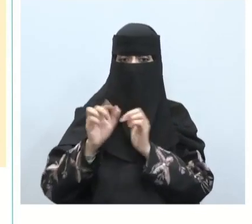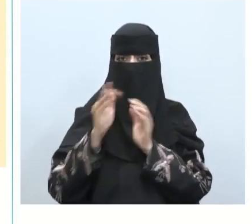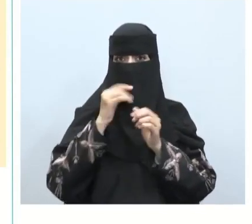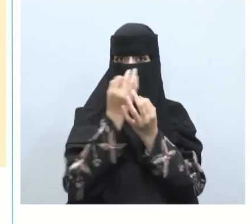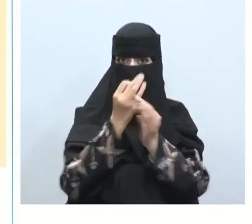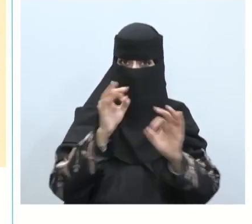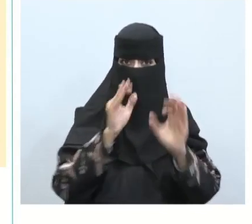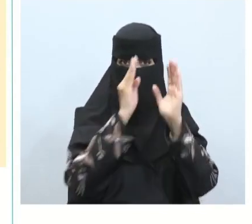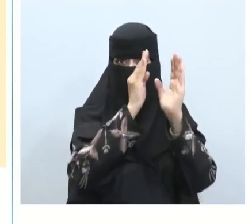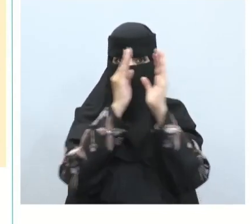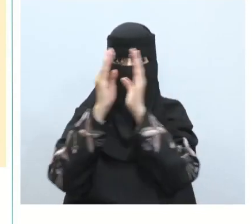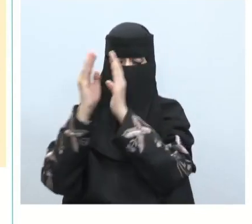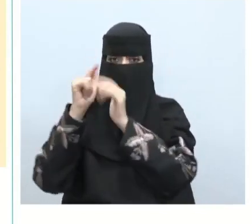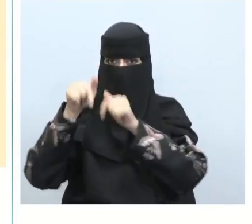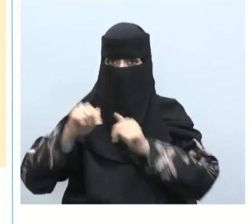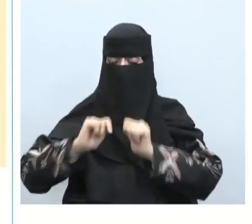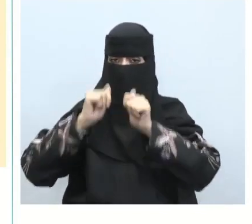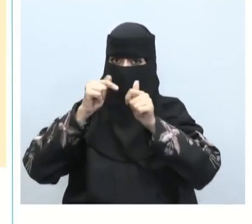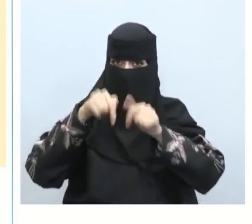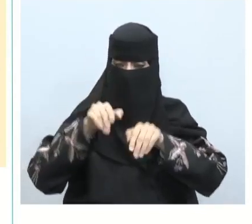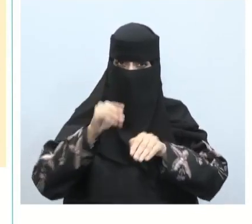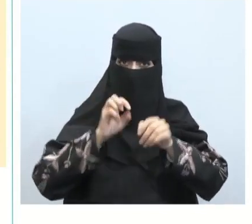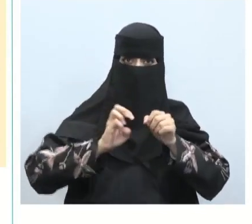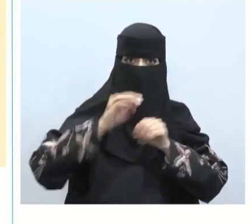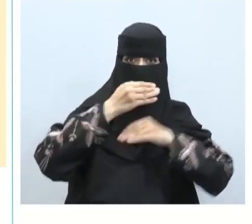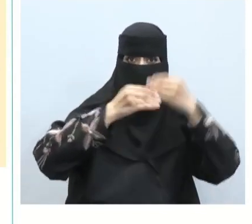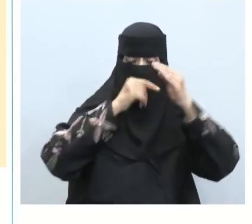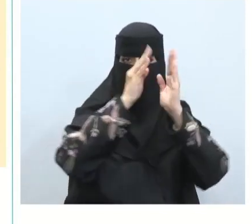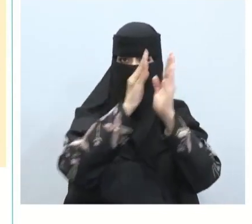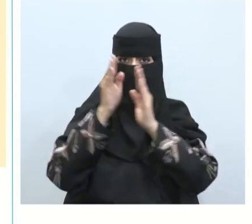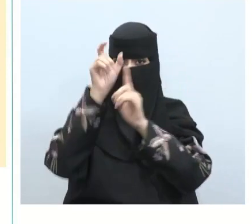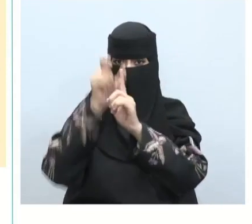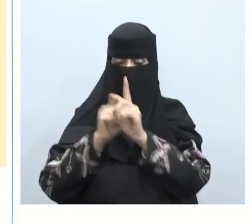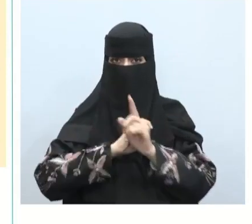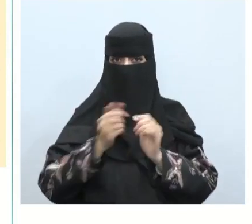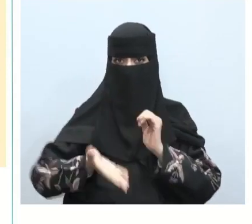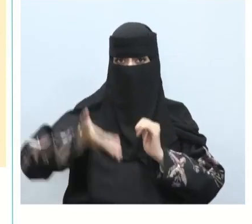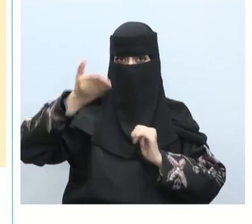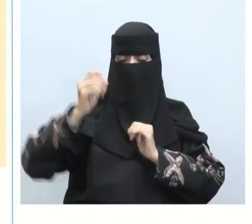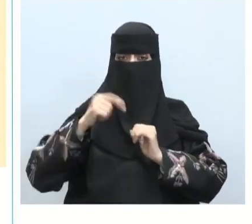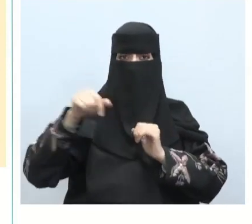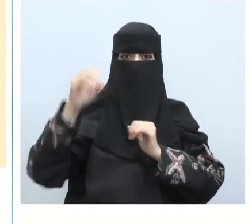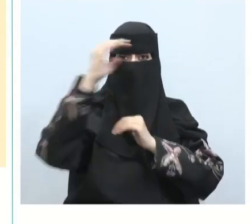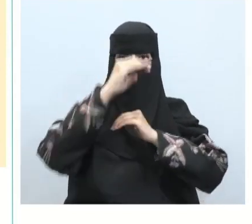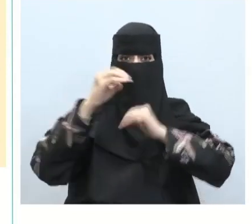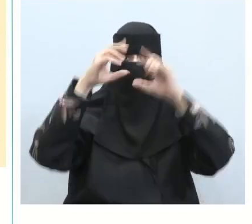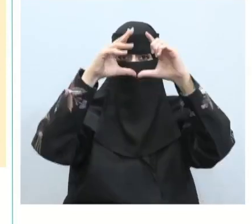جميع هذه المستندات التي قام بانشائها الطلاب عليهم رفعها الى جوجل